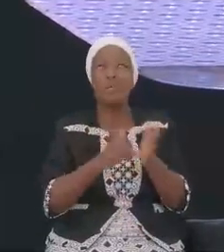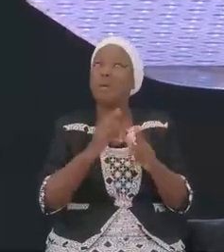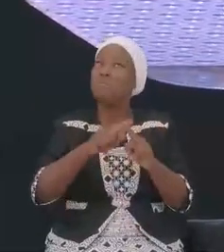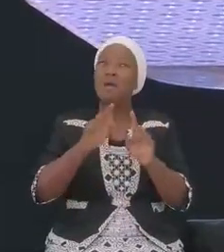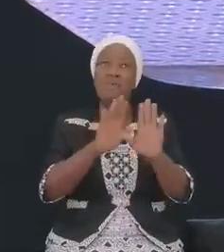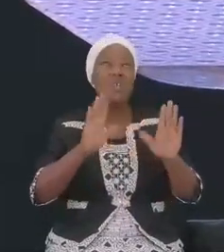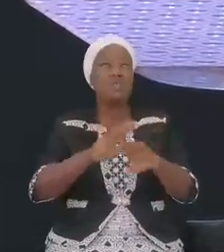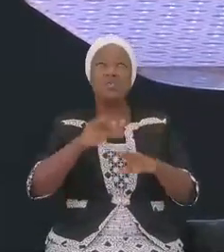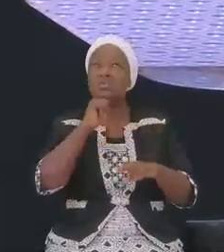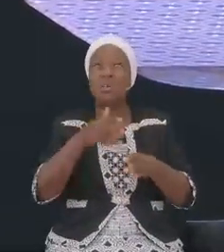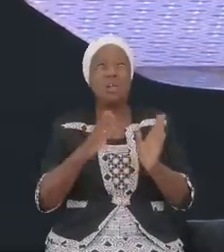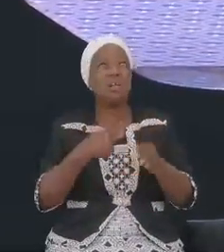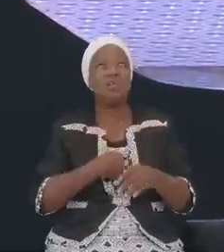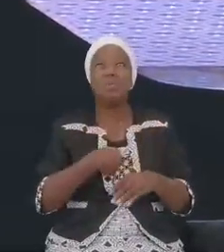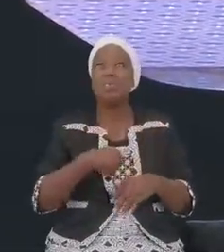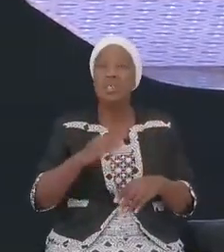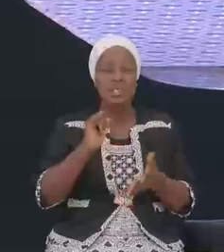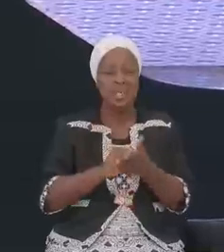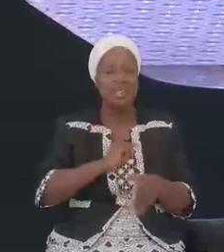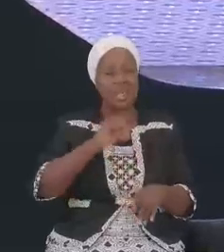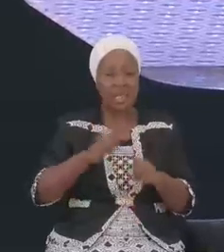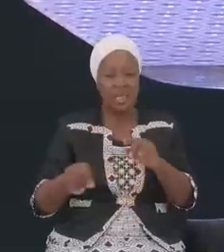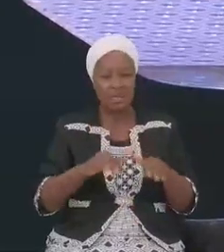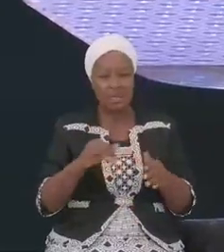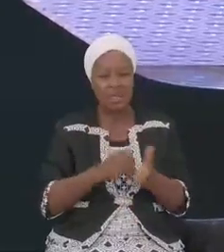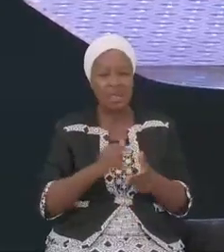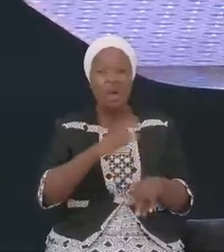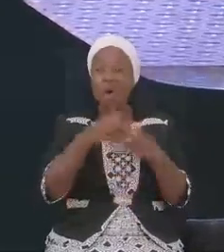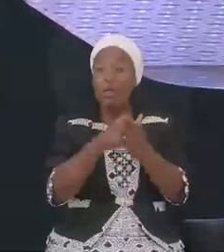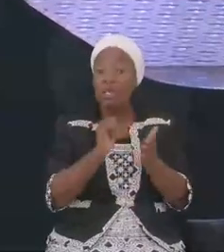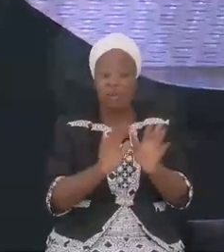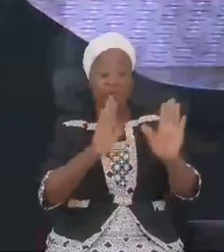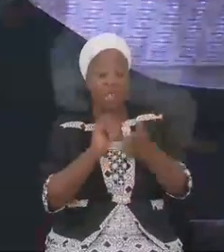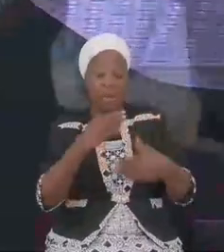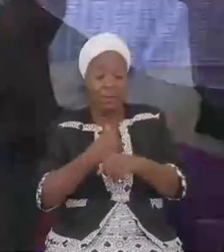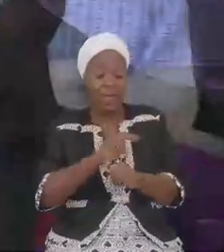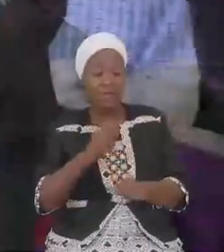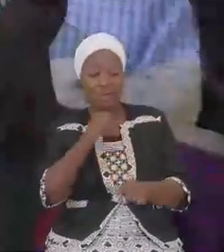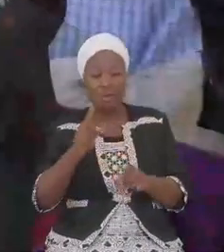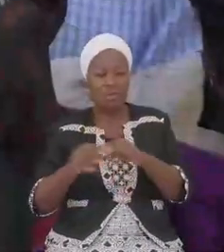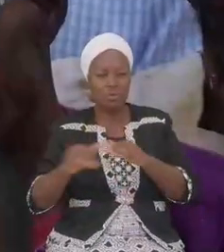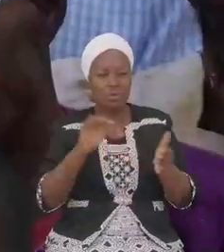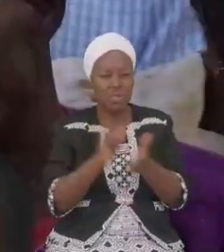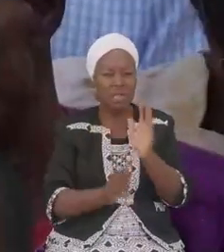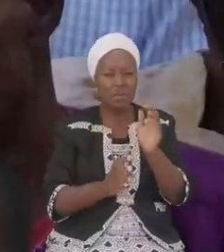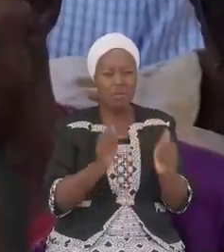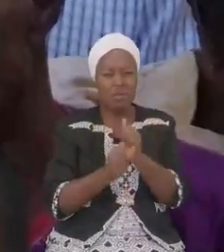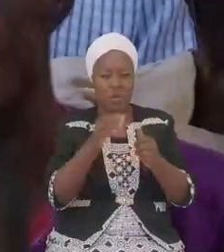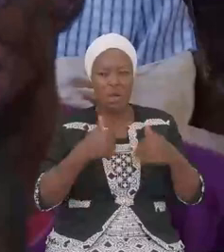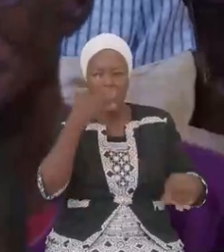crainte s'est agrippée à ma vie, je ne peux pas. Toutes les craintes qui nous empêchent de faire ce que nous avons promis de